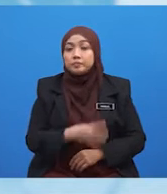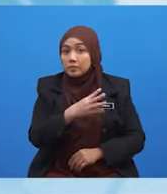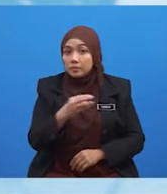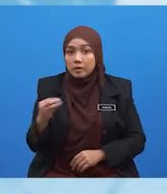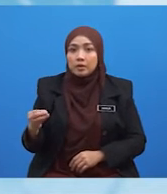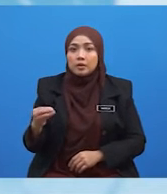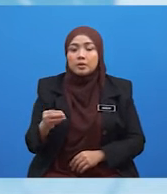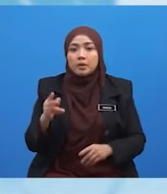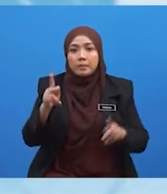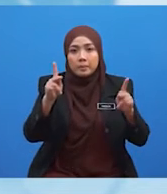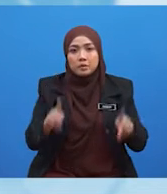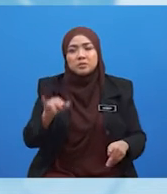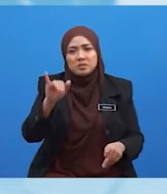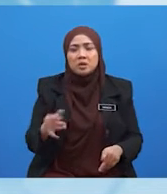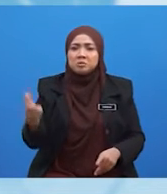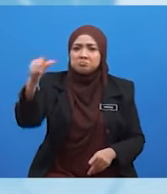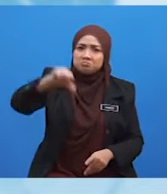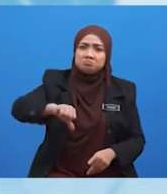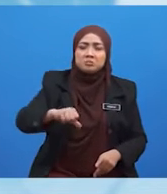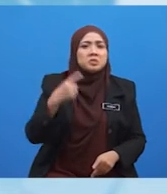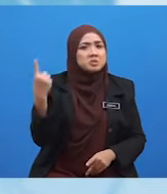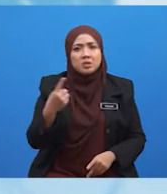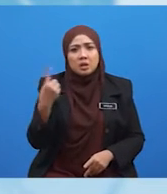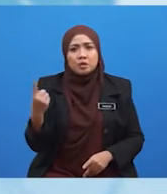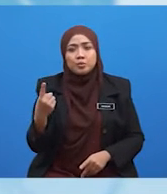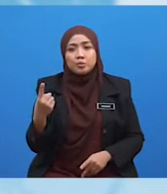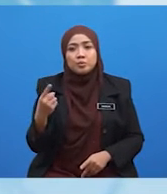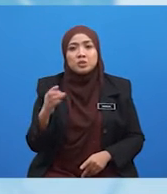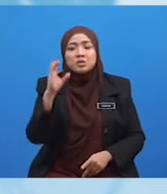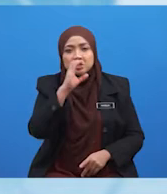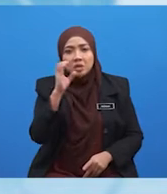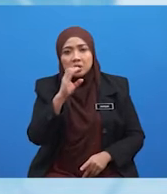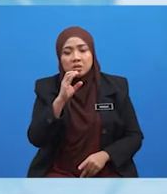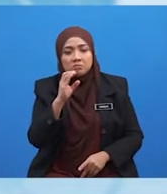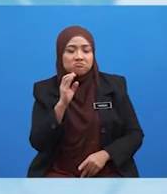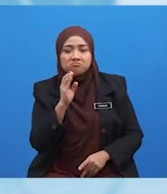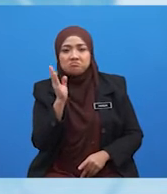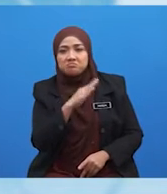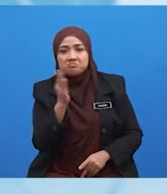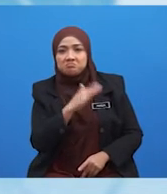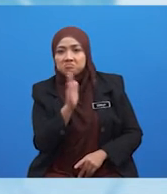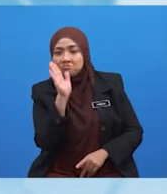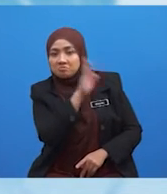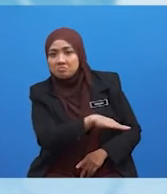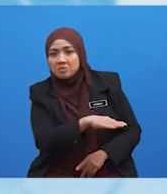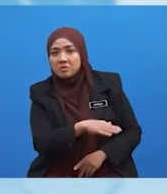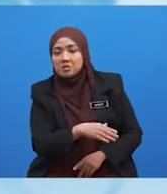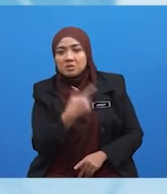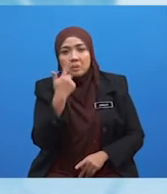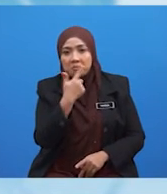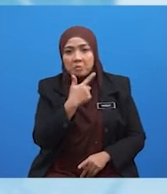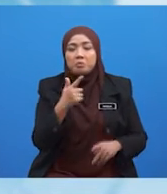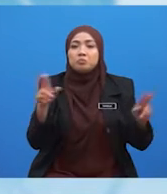tetapi Plaza Praja yang gagal akan sentiasa mencari alasan mengapa ia tidak boleh melakukan